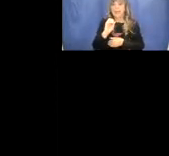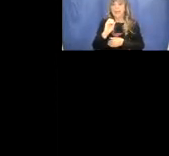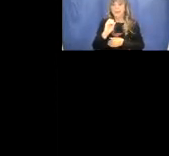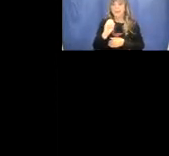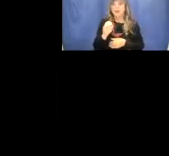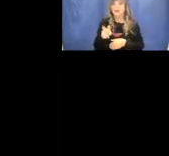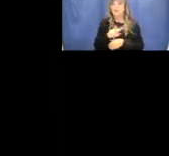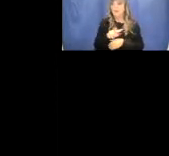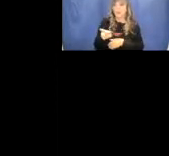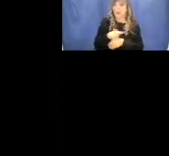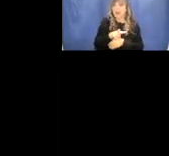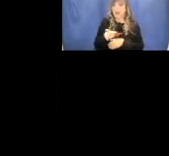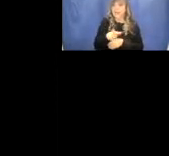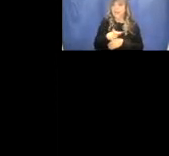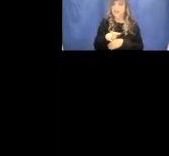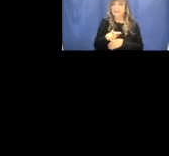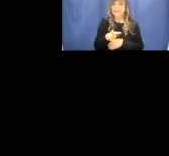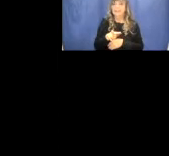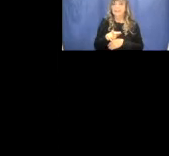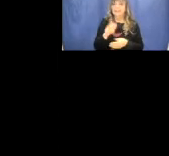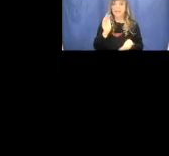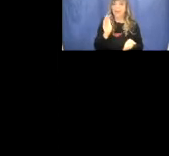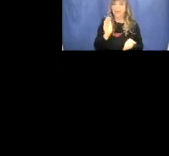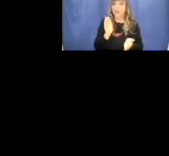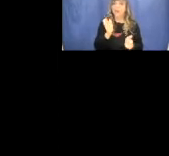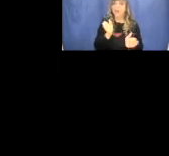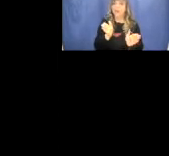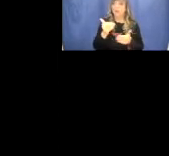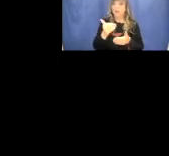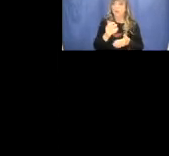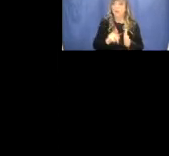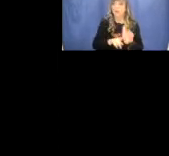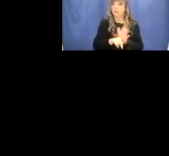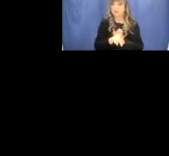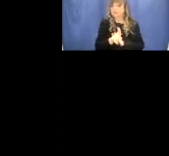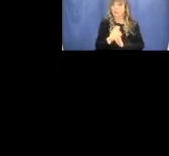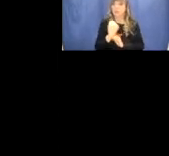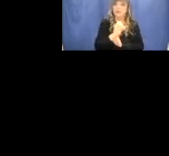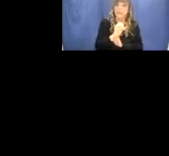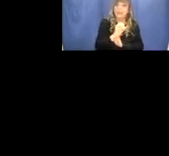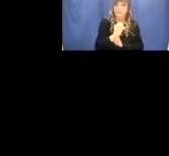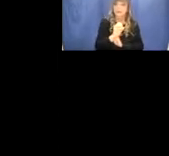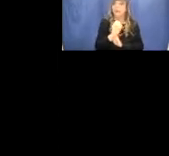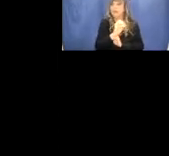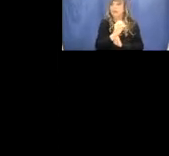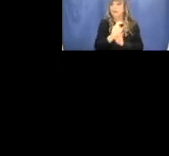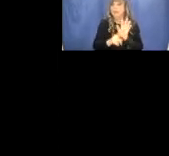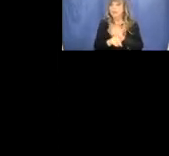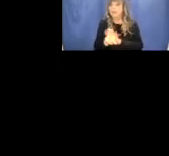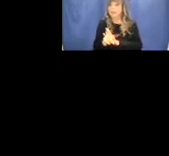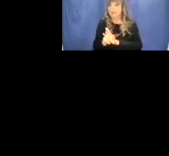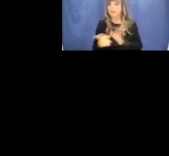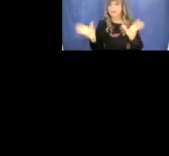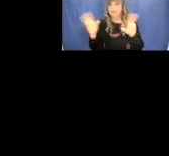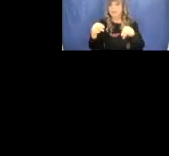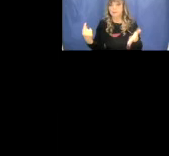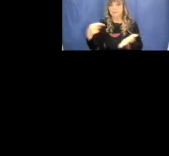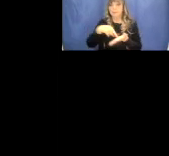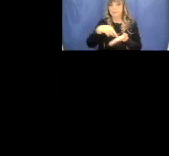tra di loro perché dal cubo si trova lotta ed rodallo tetro si ritrova il cubo